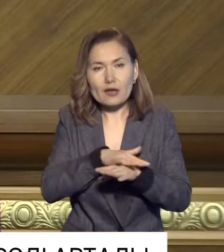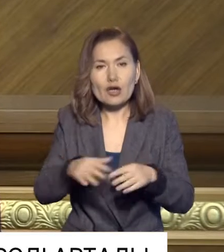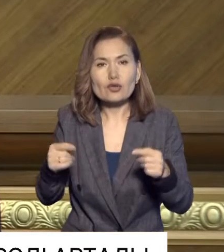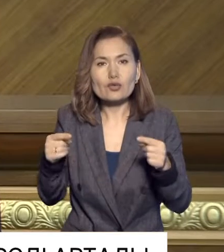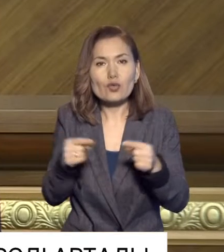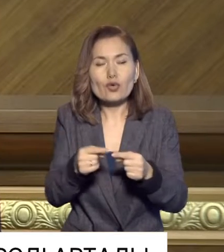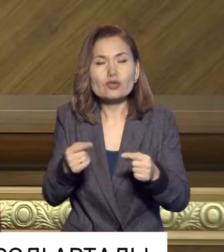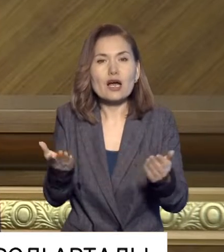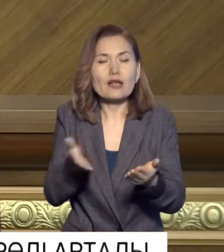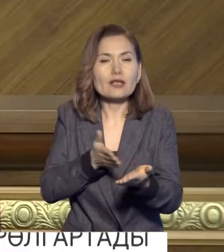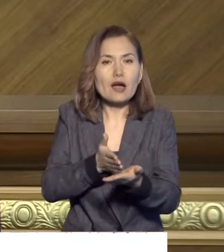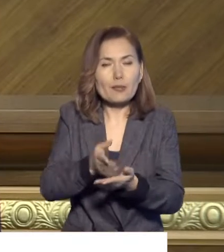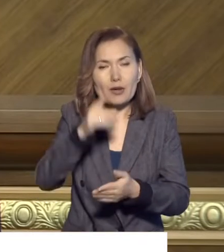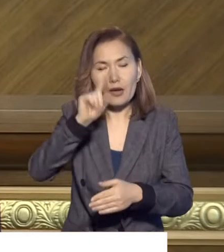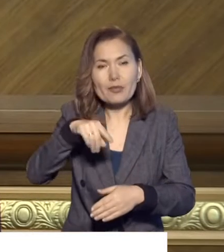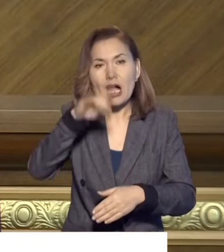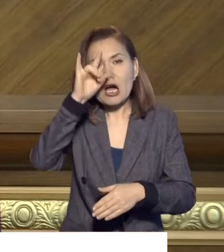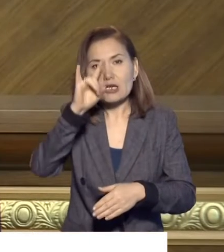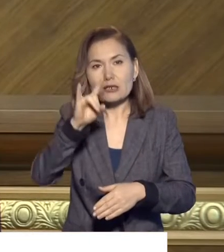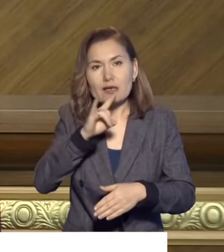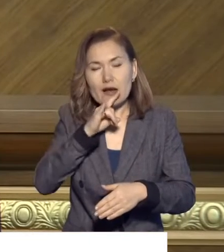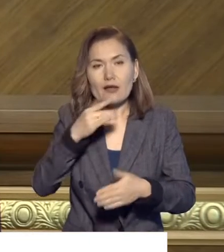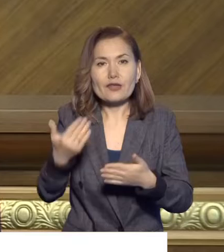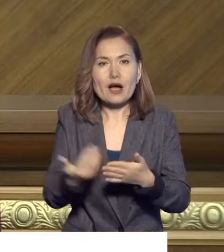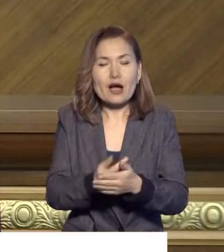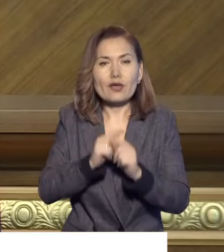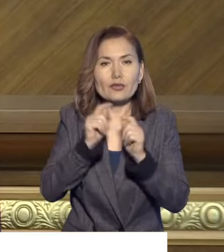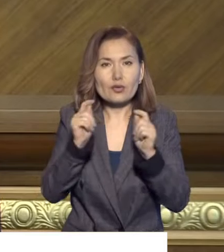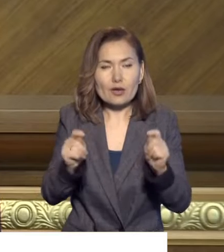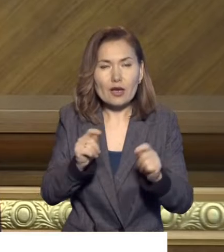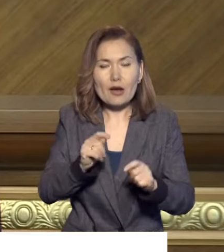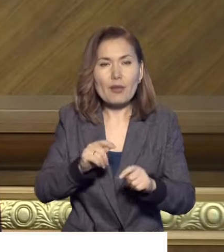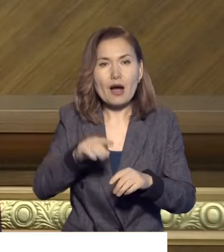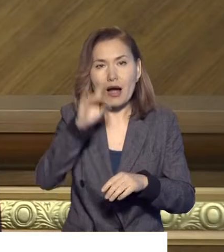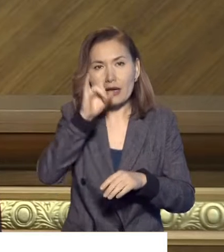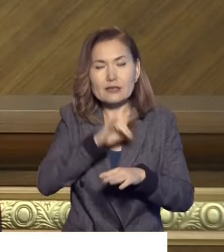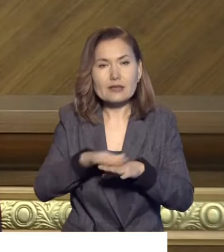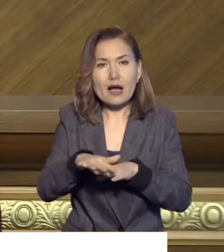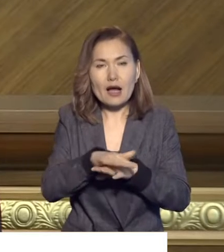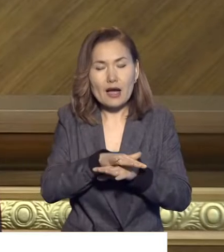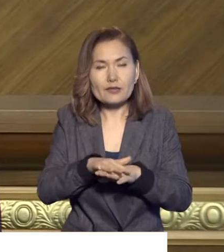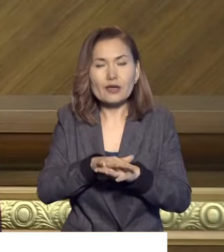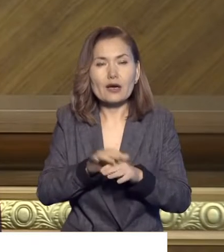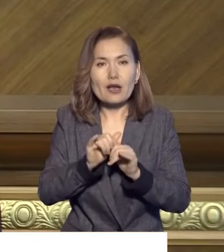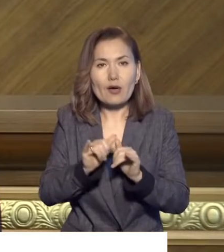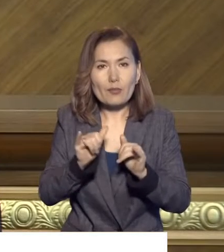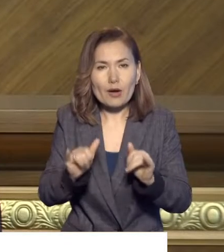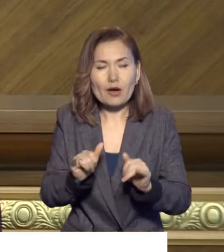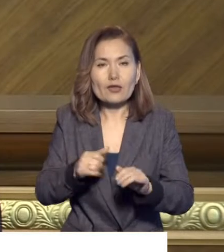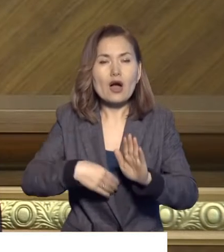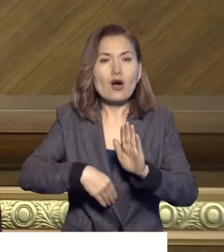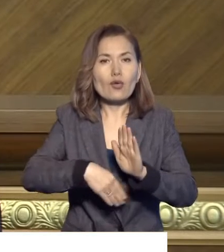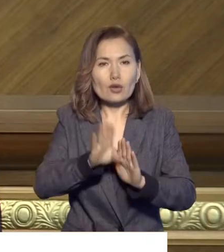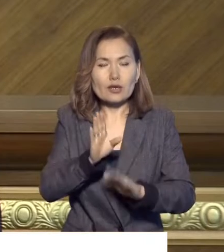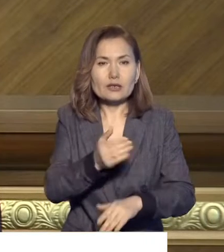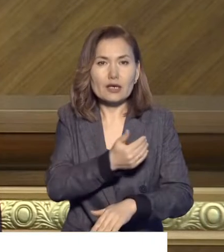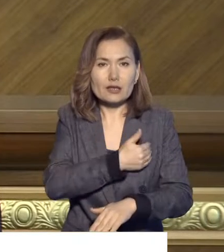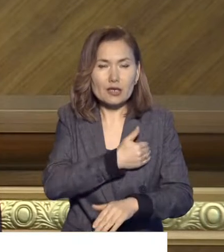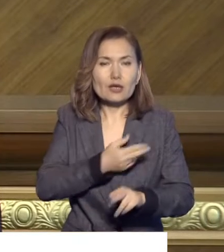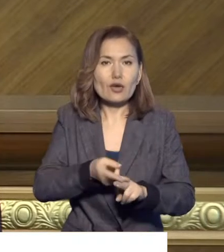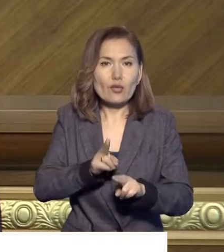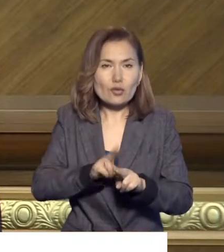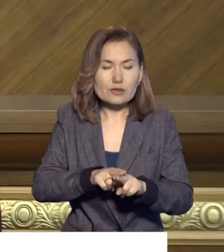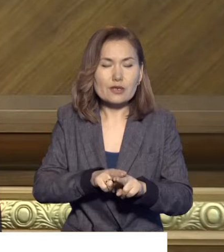білеміз. Жаңа Қазақстанды азаматтық қоғамы қалыптасқан тиімді мемлекетке айналдырамыз. Осыған